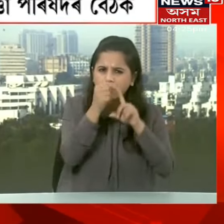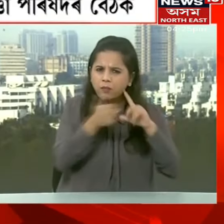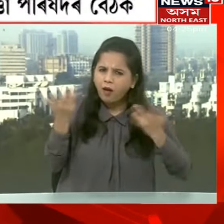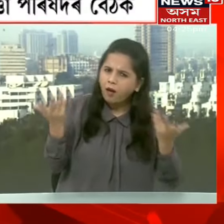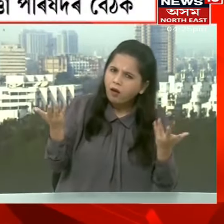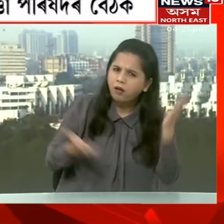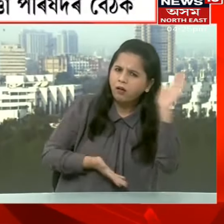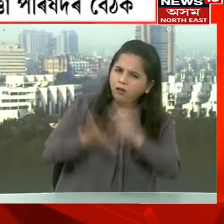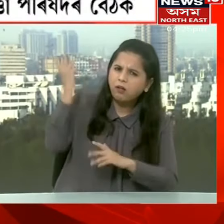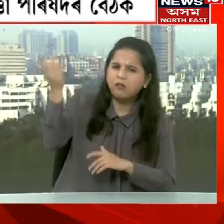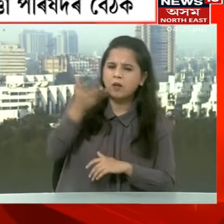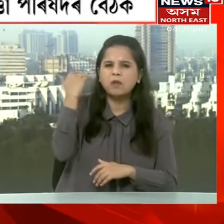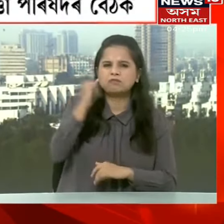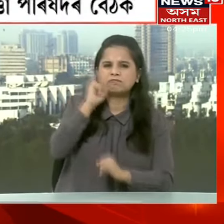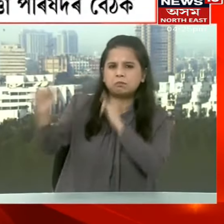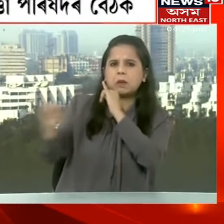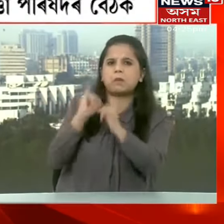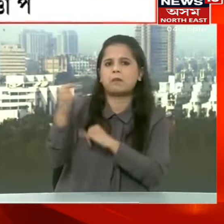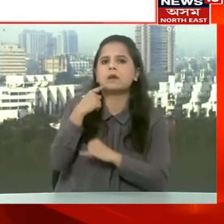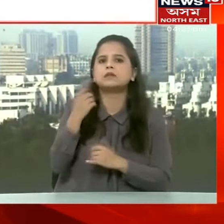की थी।